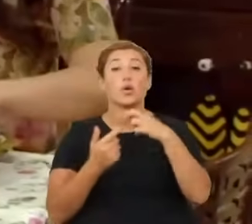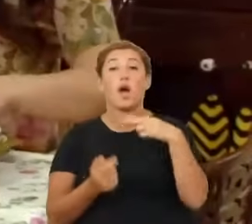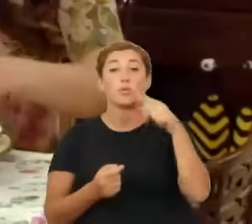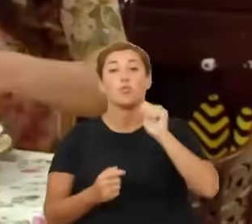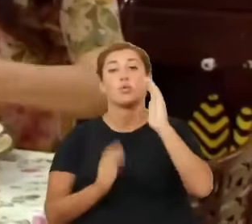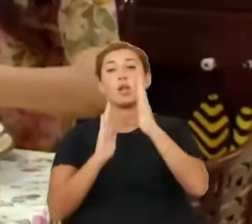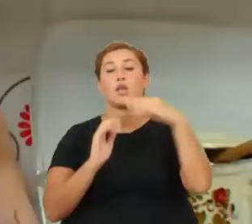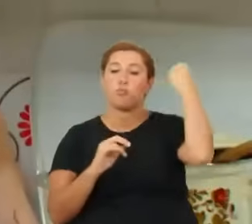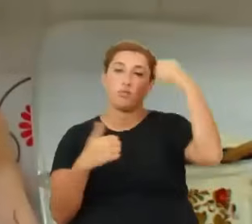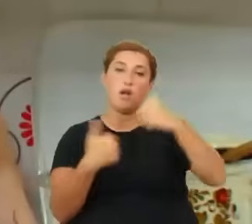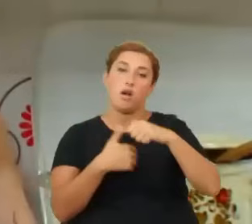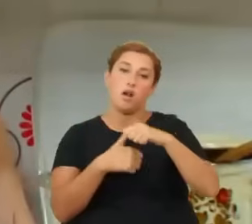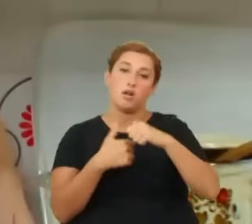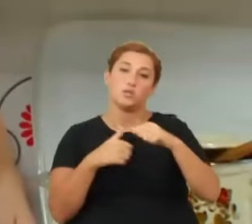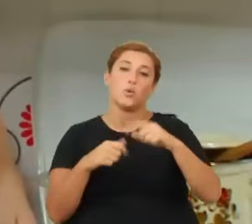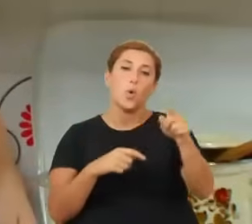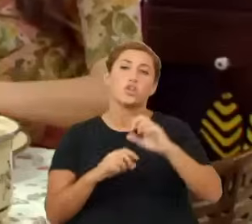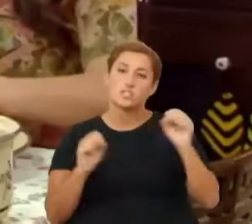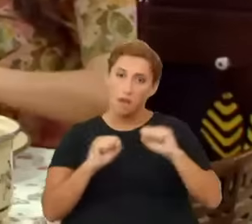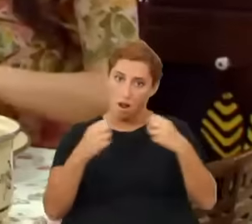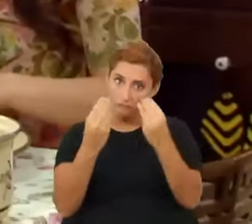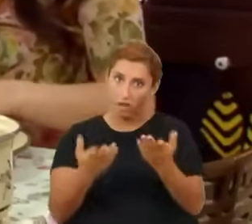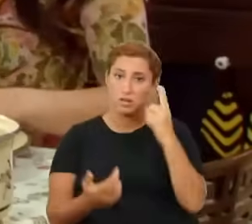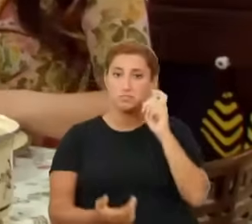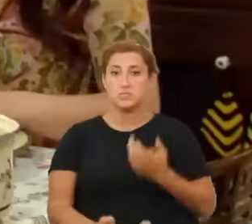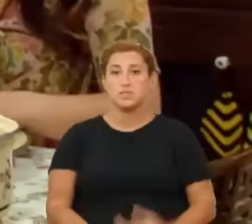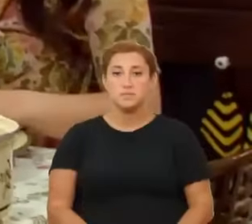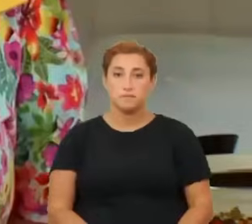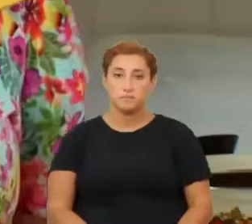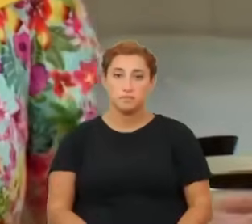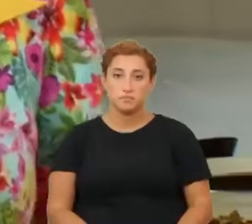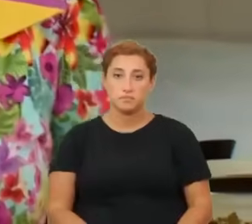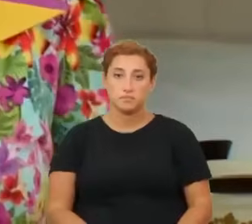abla bugüne bugün muhtar karısı. Dokunur mu kız hiç ona?